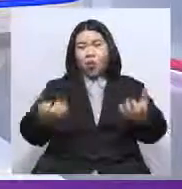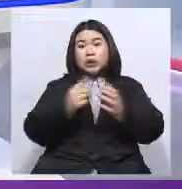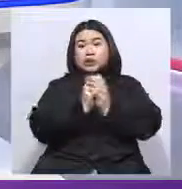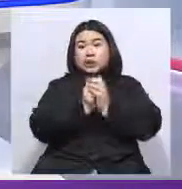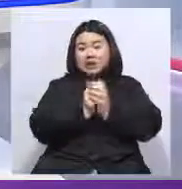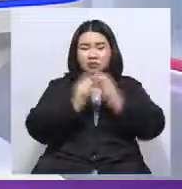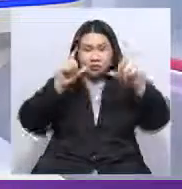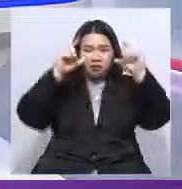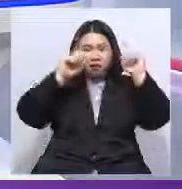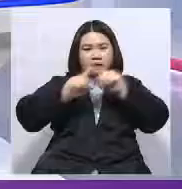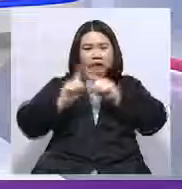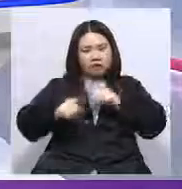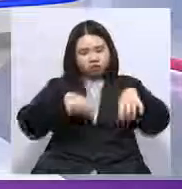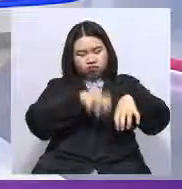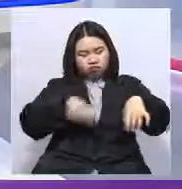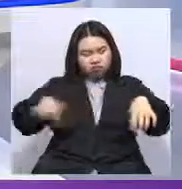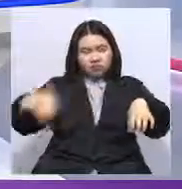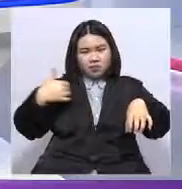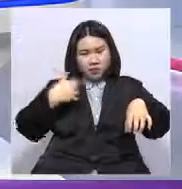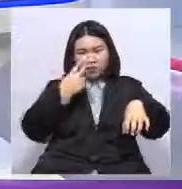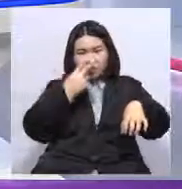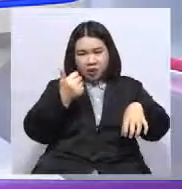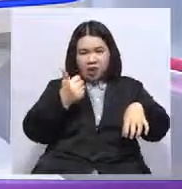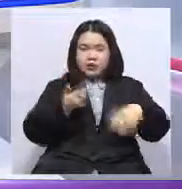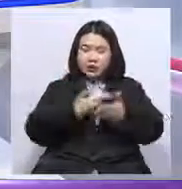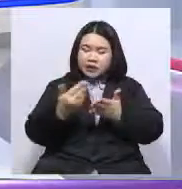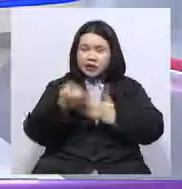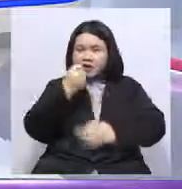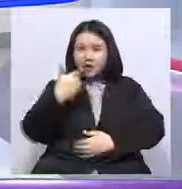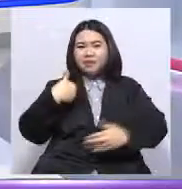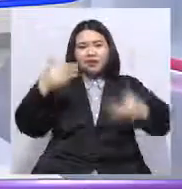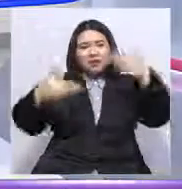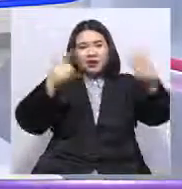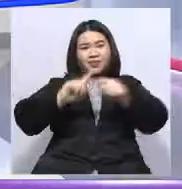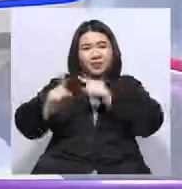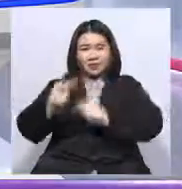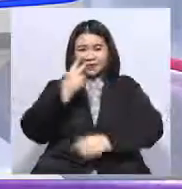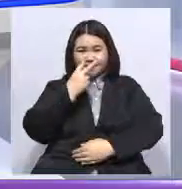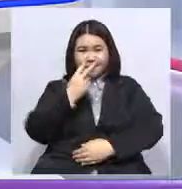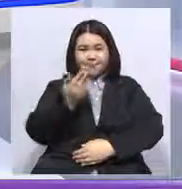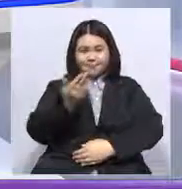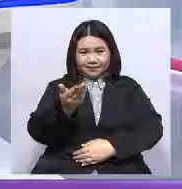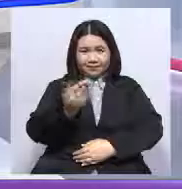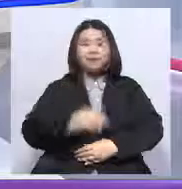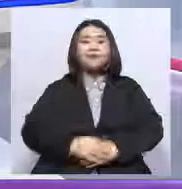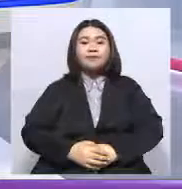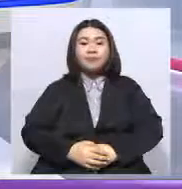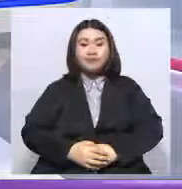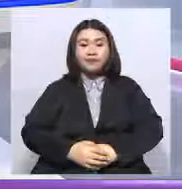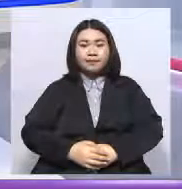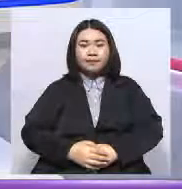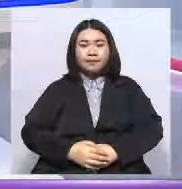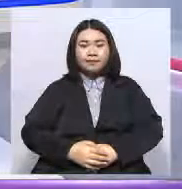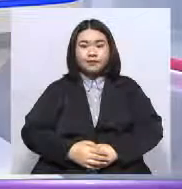ชื่อมาเลือกซื้อเลือกชิมมากมายนะครับพร้อมทั้งกิจกรรมที่มีแตกต่างกันออกไปติดตามบรรยากาศกับคุณสีฟ้าจันทองวัฒนา